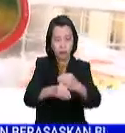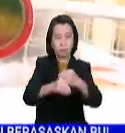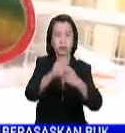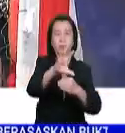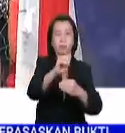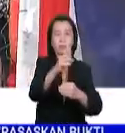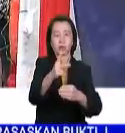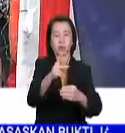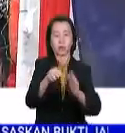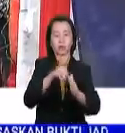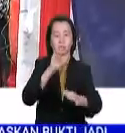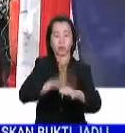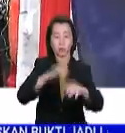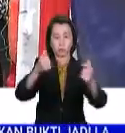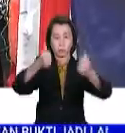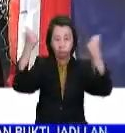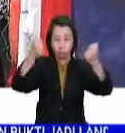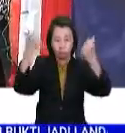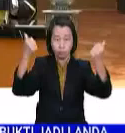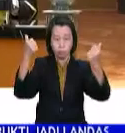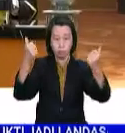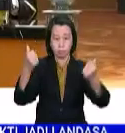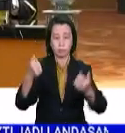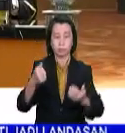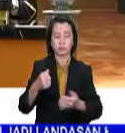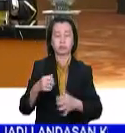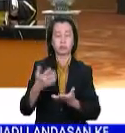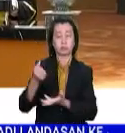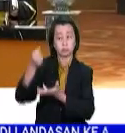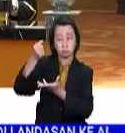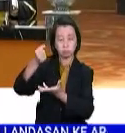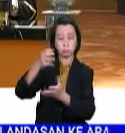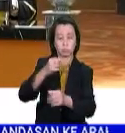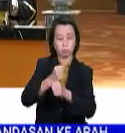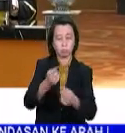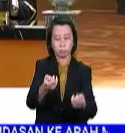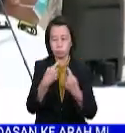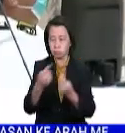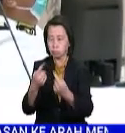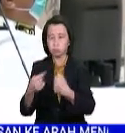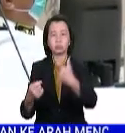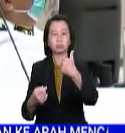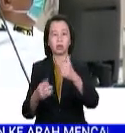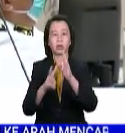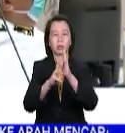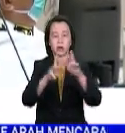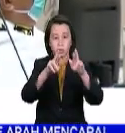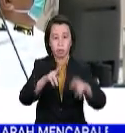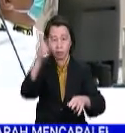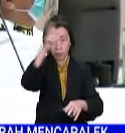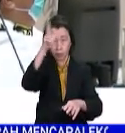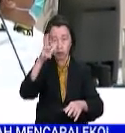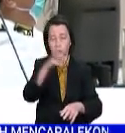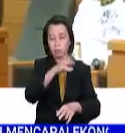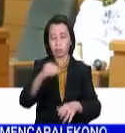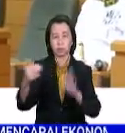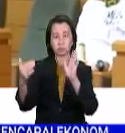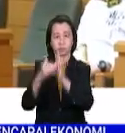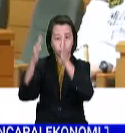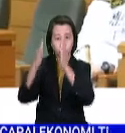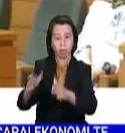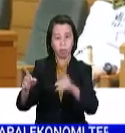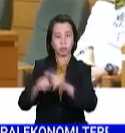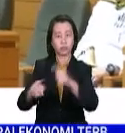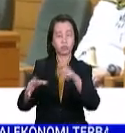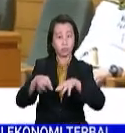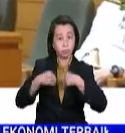RM50,000 ketika perayaan. Inisiatif tersebut mendapat maklum balas positif wakil rakyat kerajaan mahupun